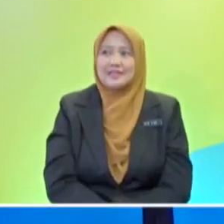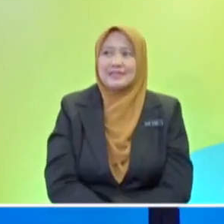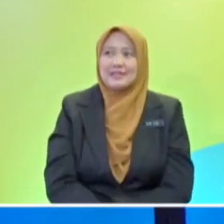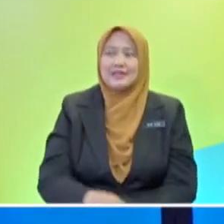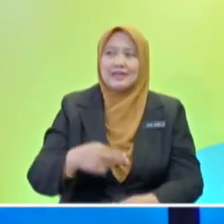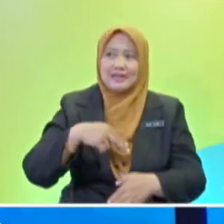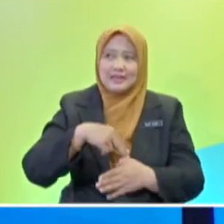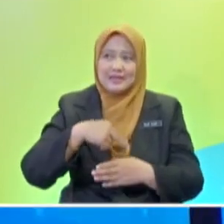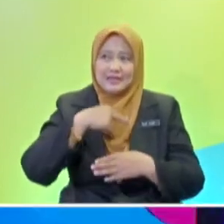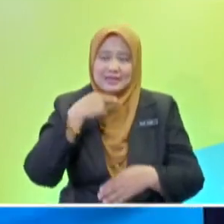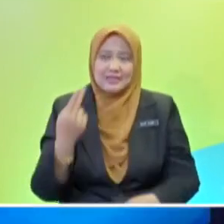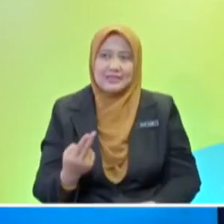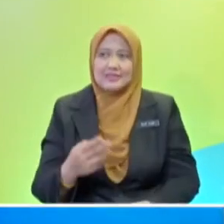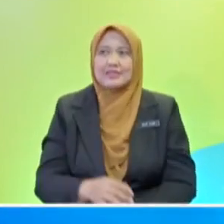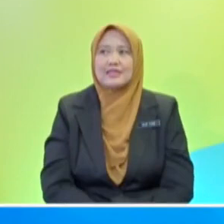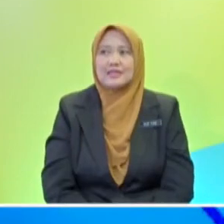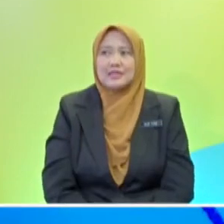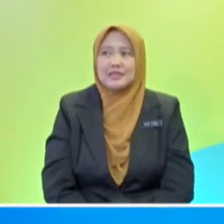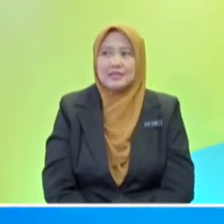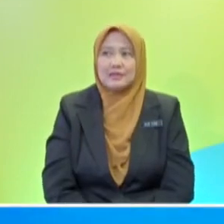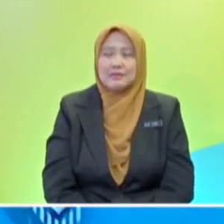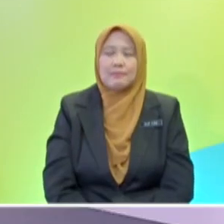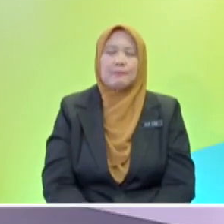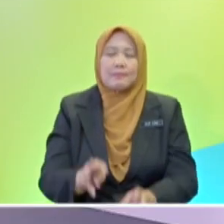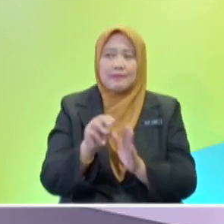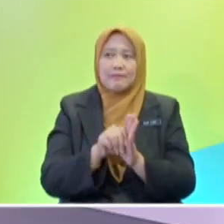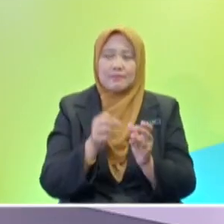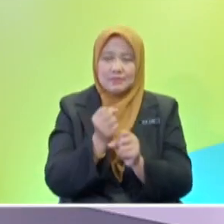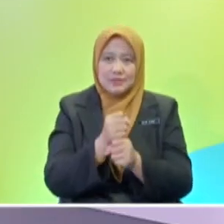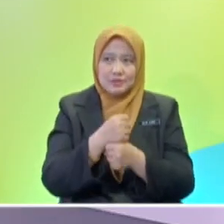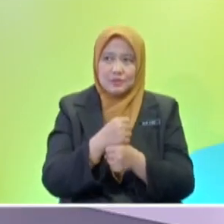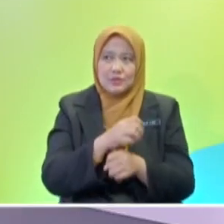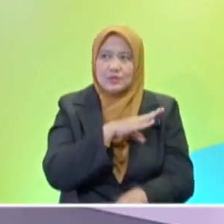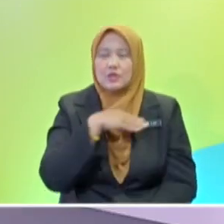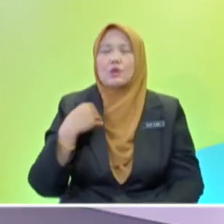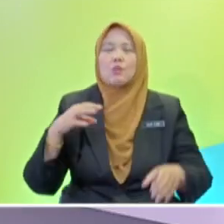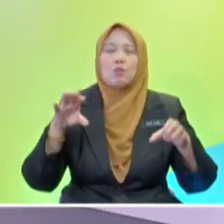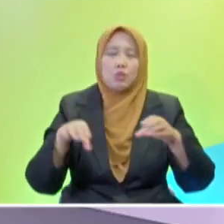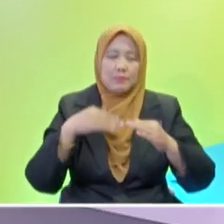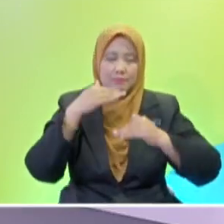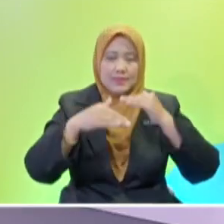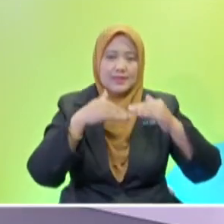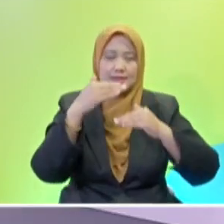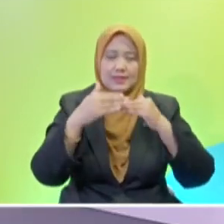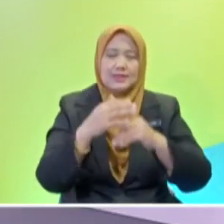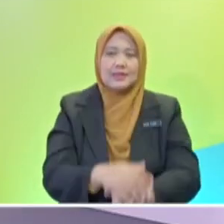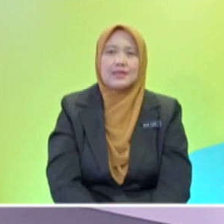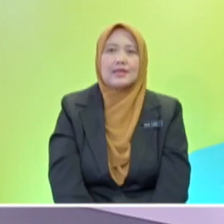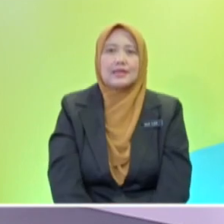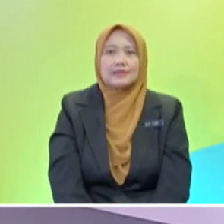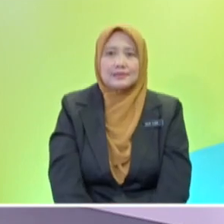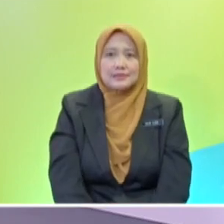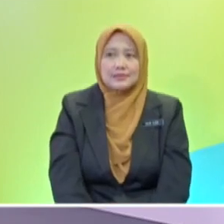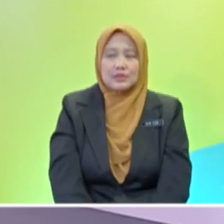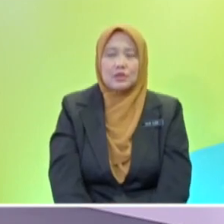kita hari ini yaitu membentuk dan membuat binaan baik serbaguna menggunakan dengan mengaplikasikan gabungan